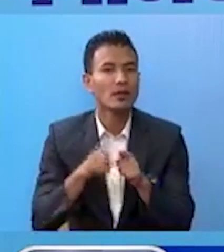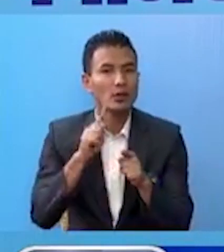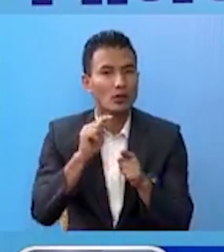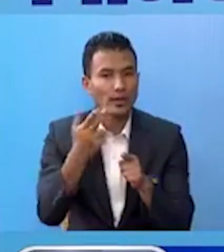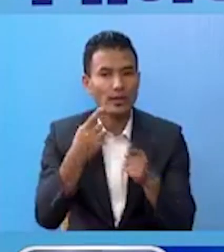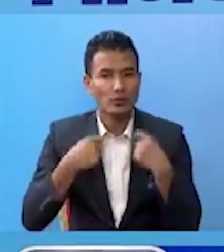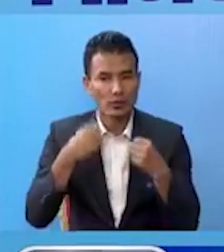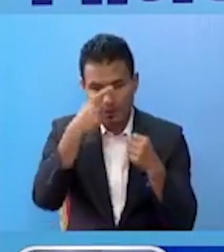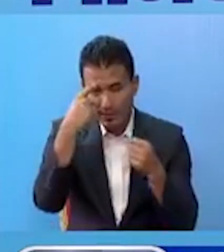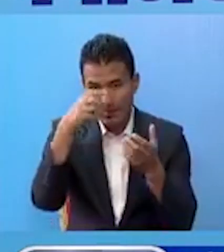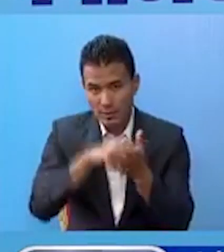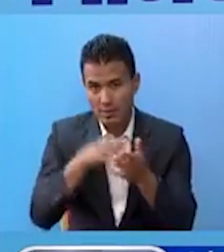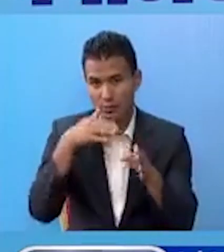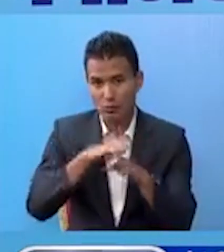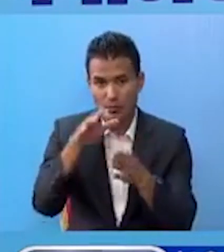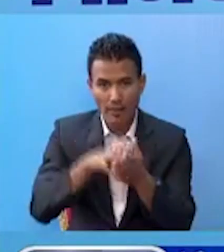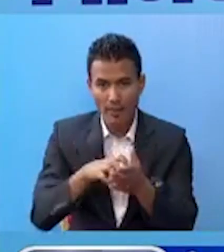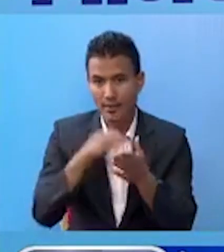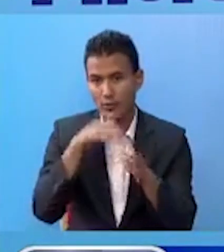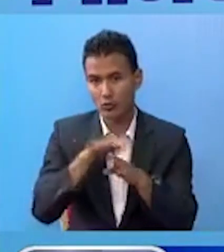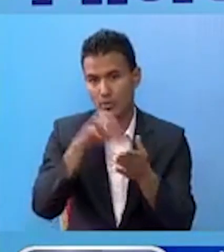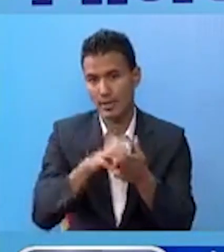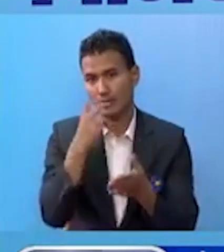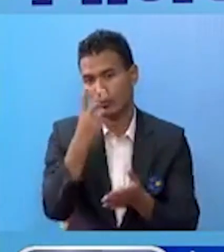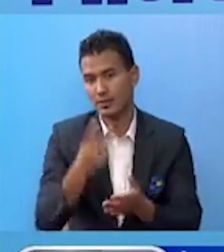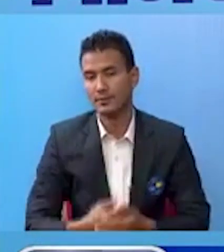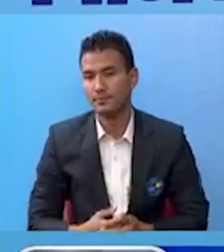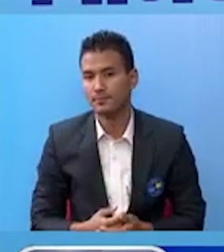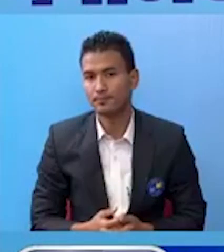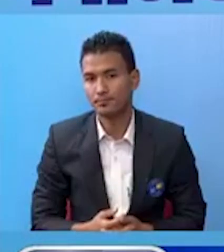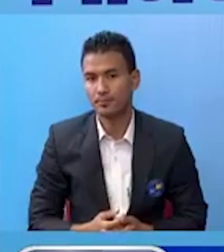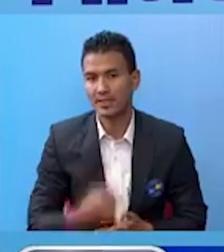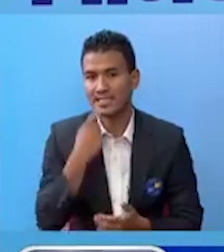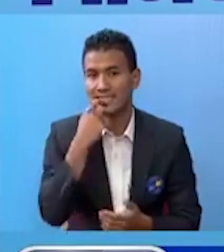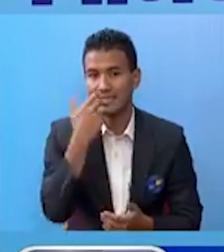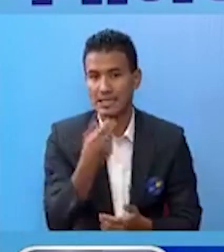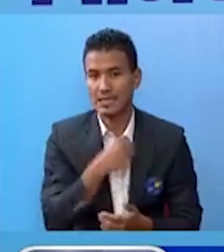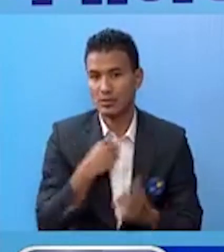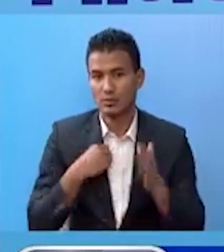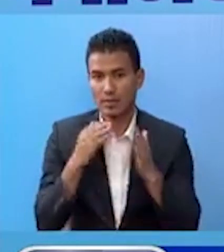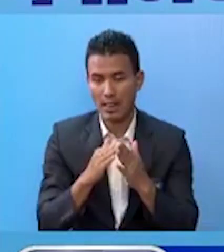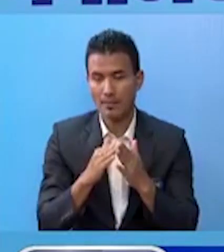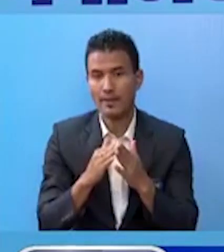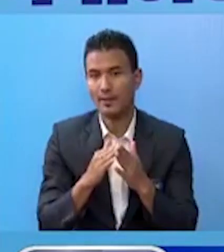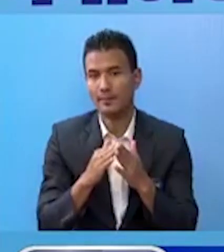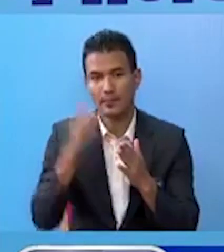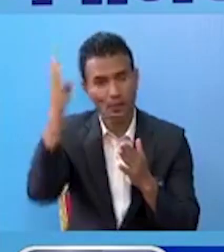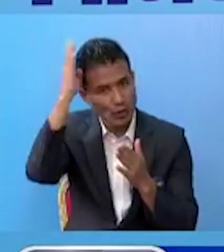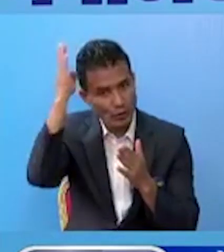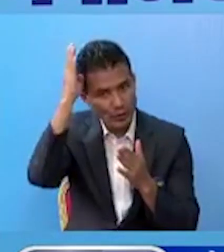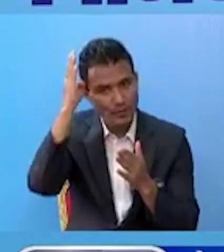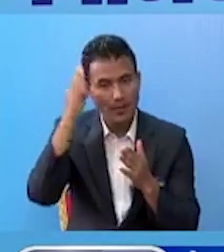कर्णाली स्वास्थ्य विज्ञान प्रतिष्ठान जुम्लामा जुम्लाका दुईजना, सेती प्रादेशिक अस्पताल प्रयोगशाला